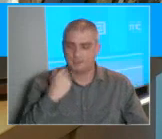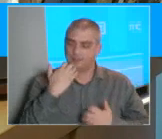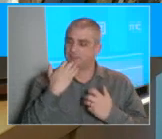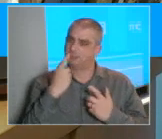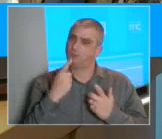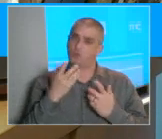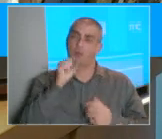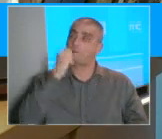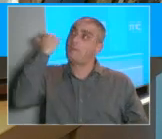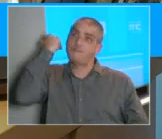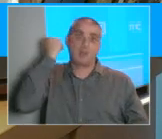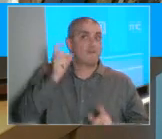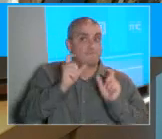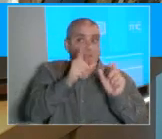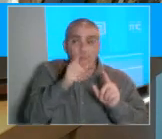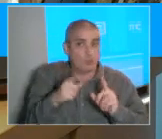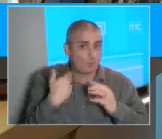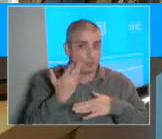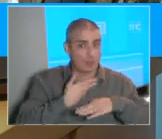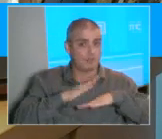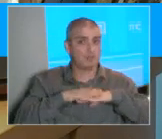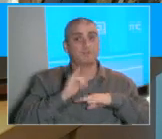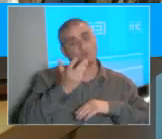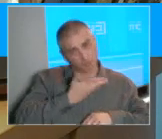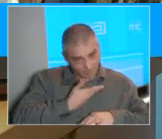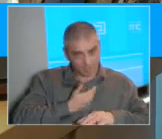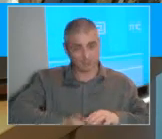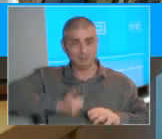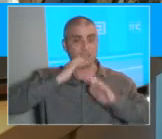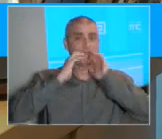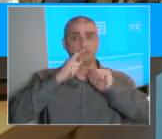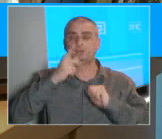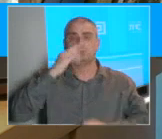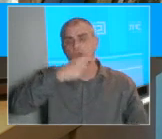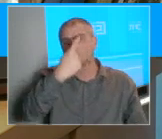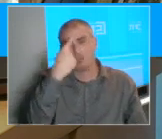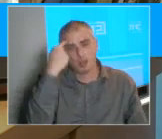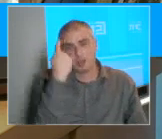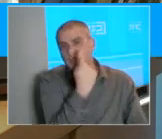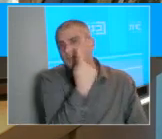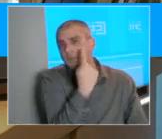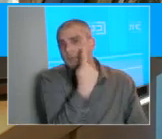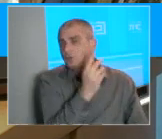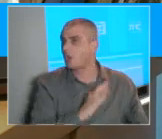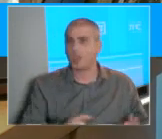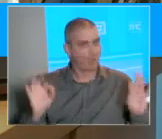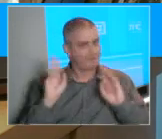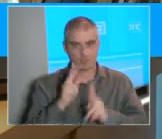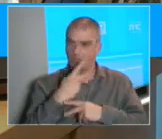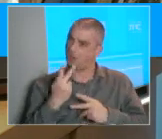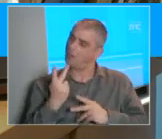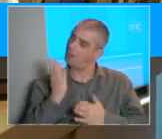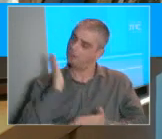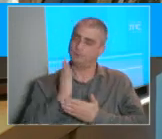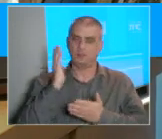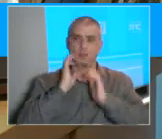סיפור מעברו, ונמנע ממנו הדבר הזה, ואכן מונה לשר תקשורת, אמור לדעת היטב שאף אחד לא יכול לחרוץ